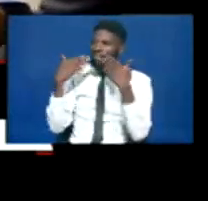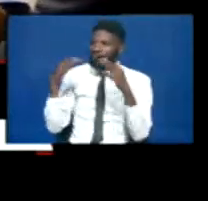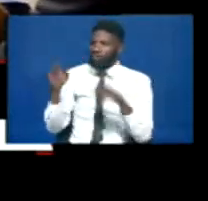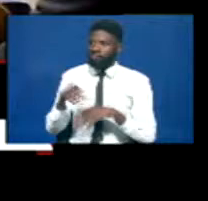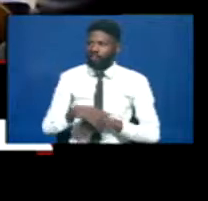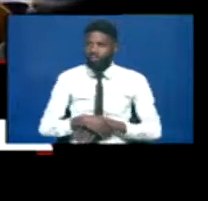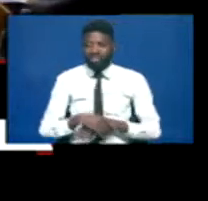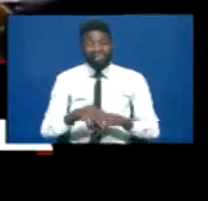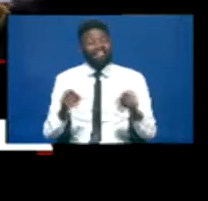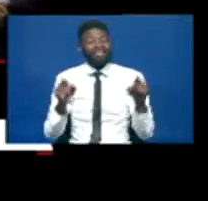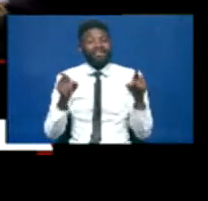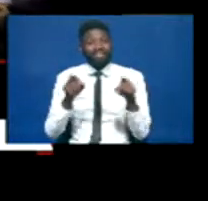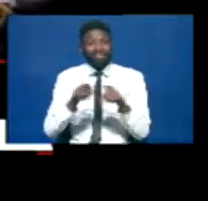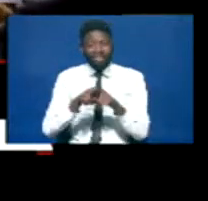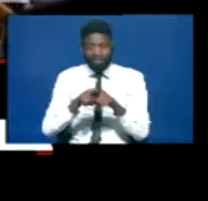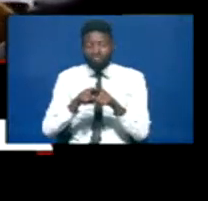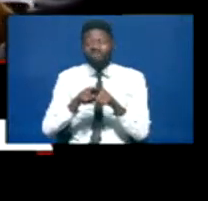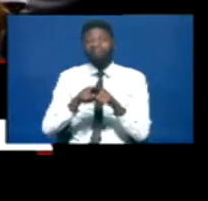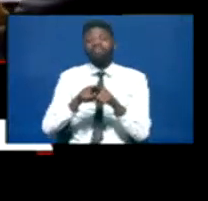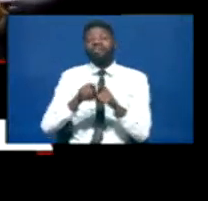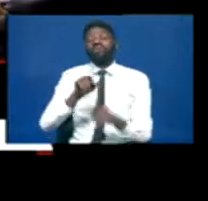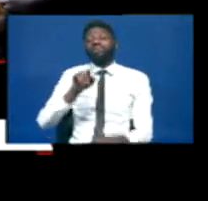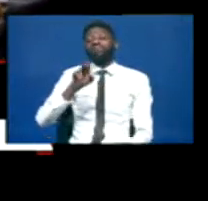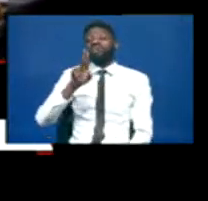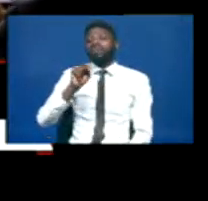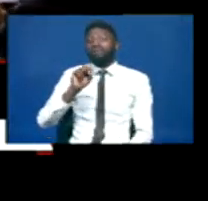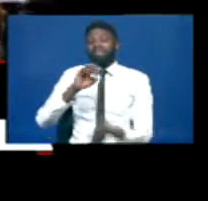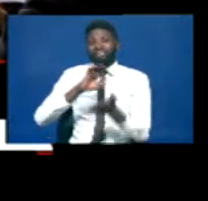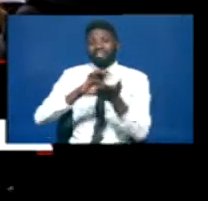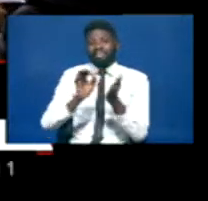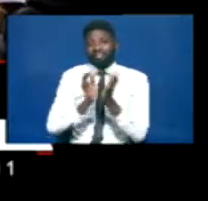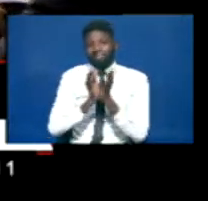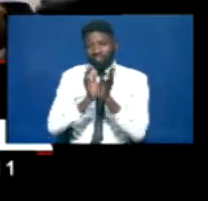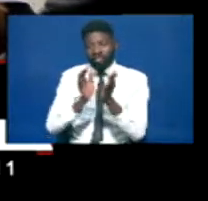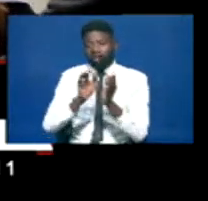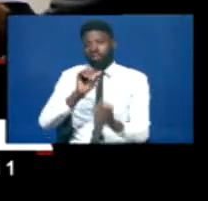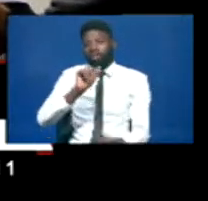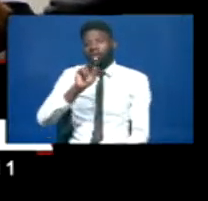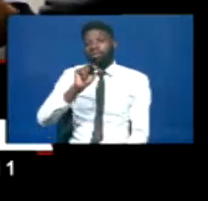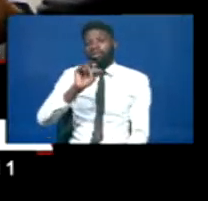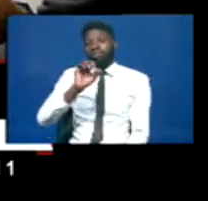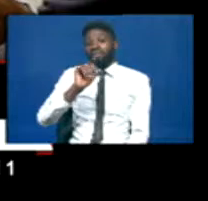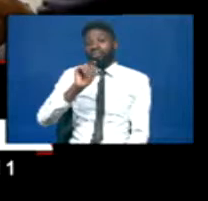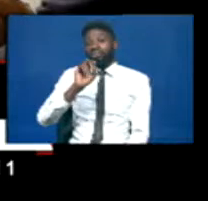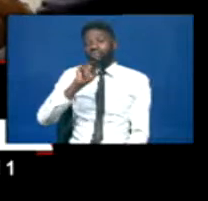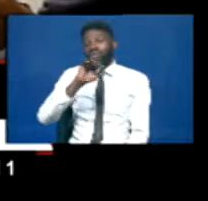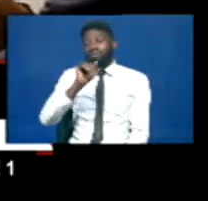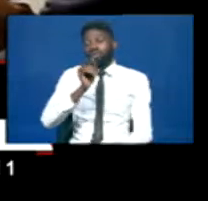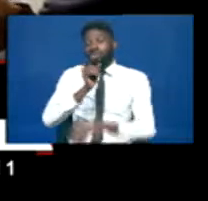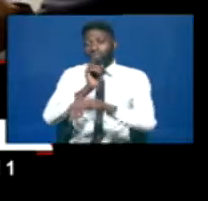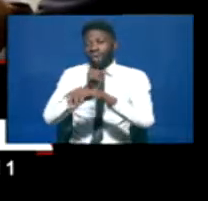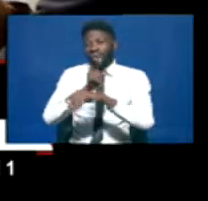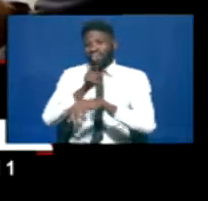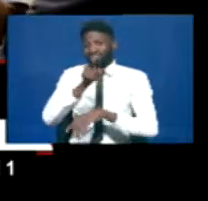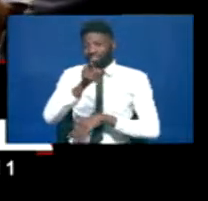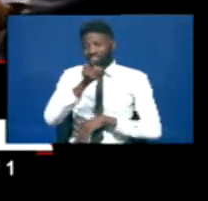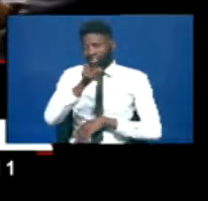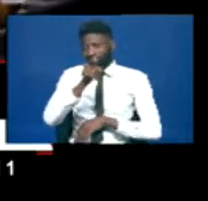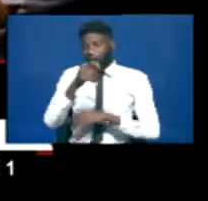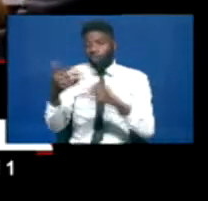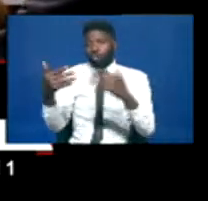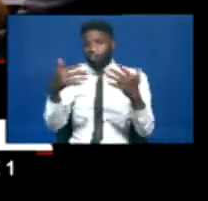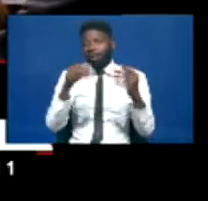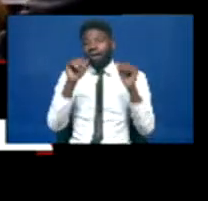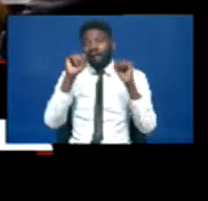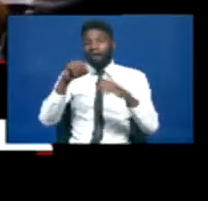mkuu wa Umoja Mataifa Antonio Guterres alionya kwamba mzozo huo huenda ukasababisha uhaba mkubwa wa chakula